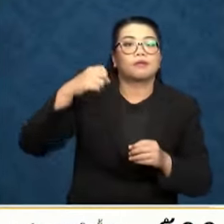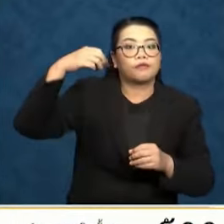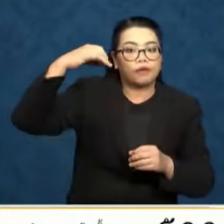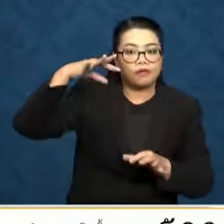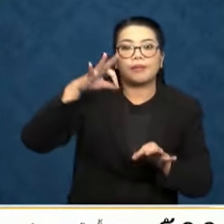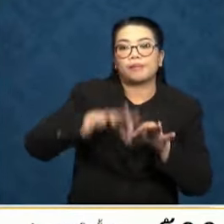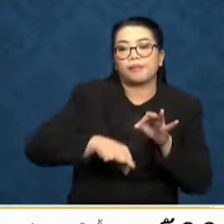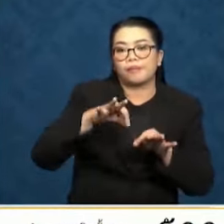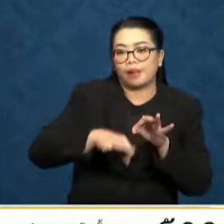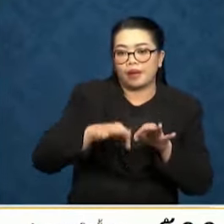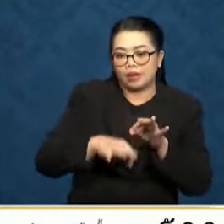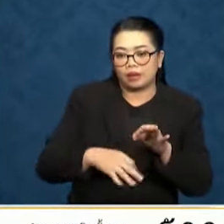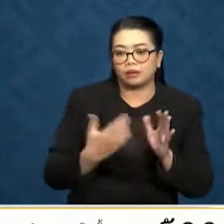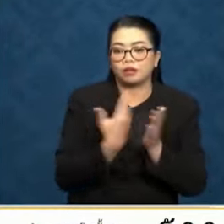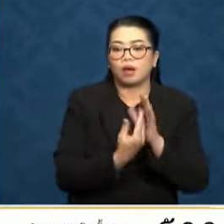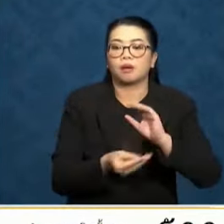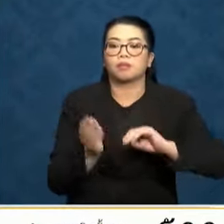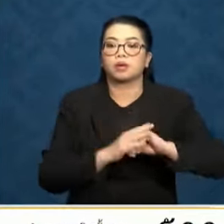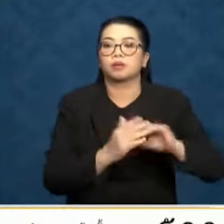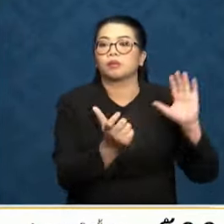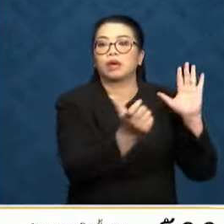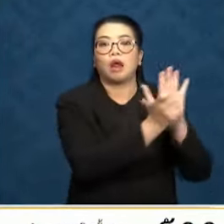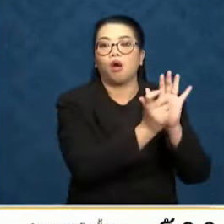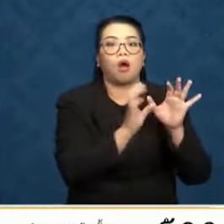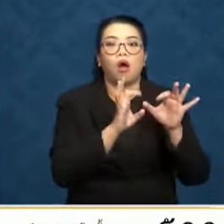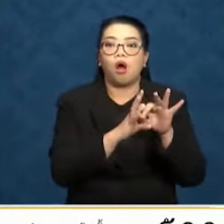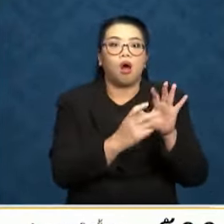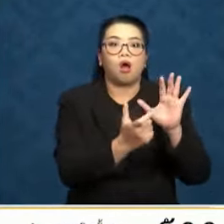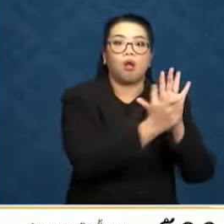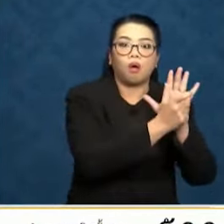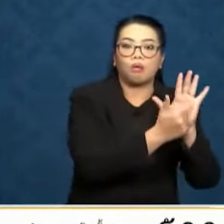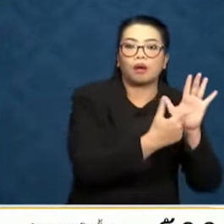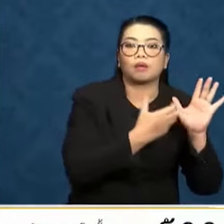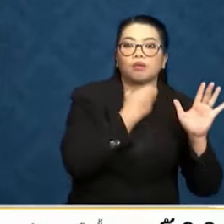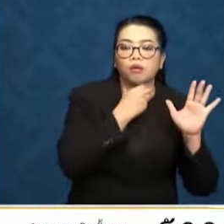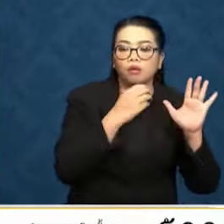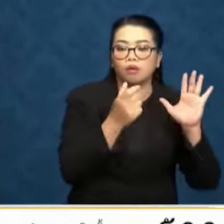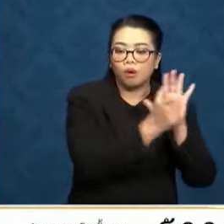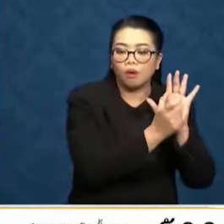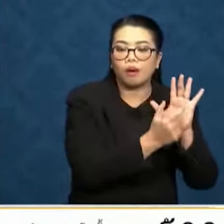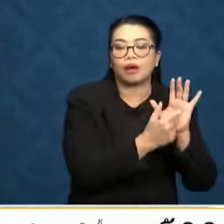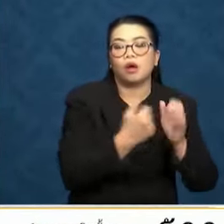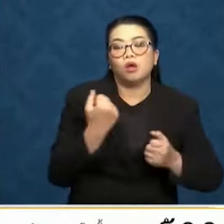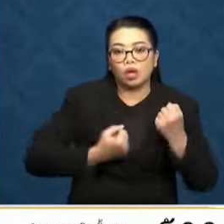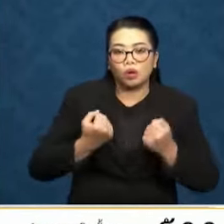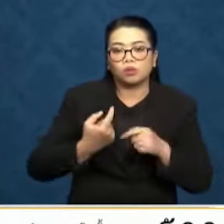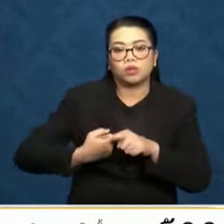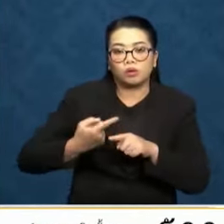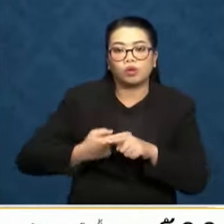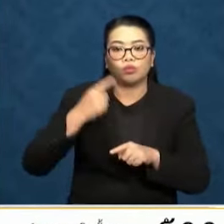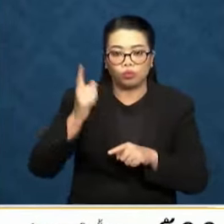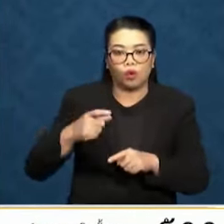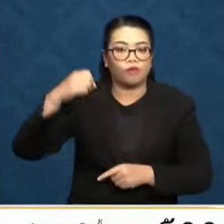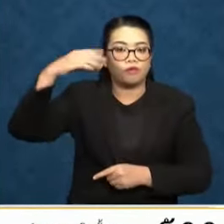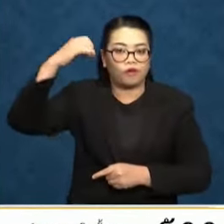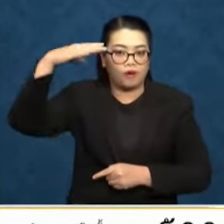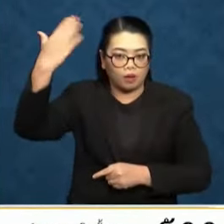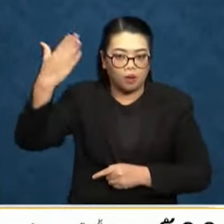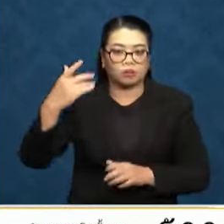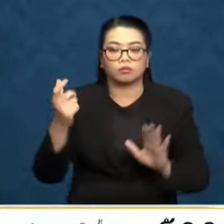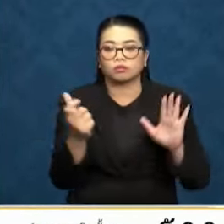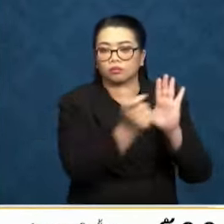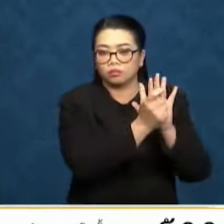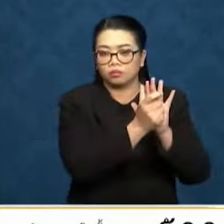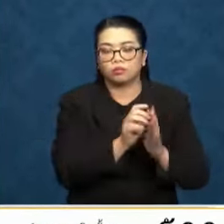โดยที่ไม่ต้องใช้เงินเพิ่มนะคะแค่ไปล็อคบางเอ่อข้อกำหนดบางประการในระบบเท่านั้นหรืออีกหนึ่งตัวอย่าง